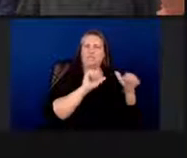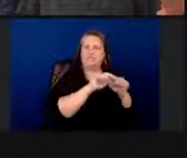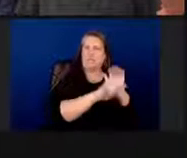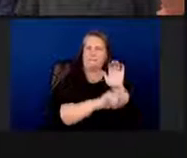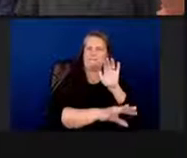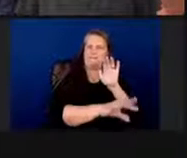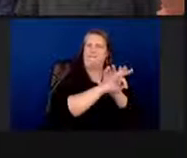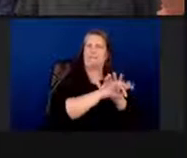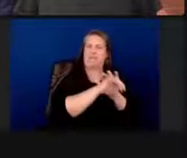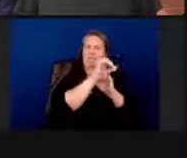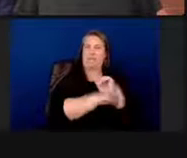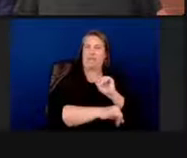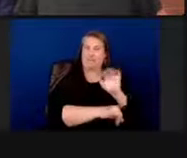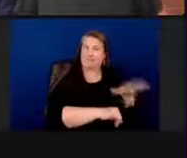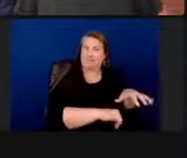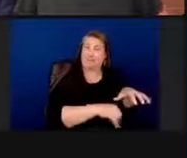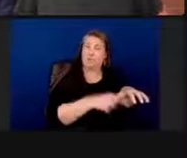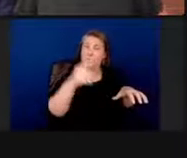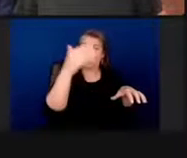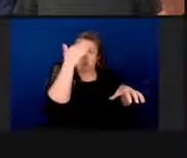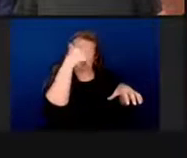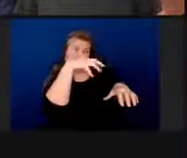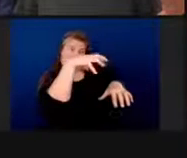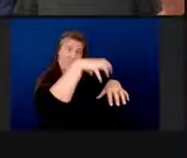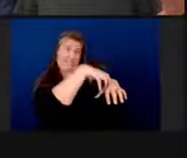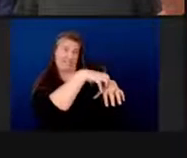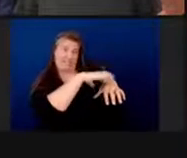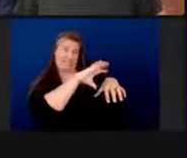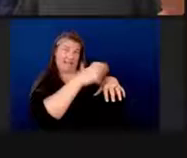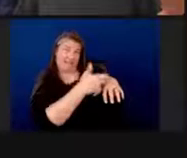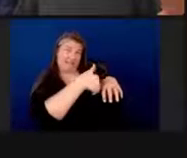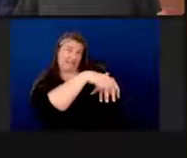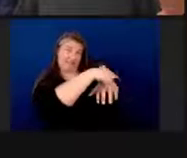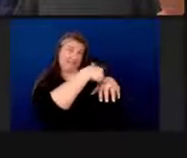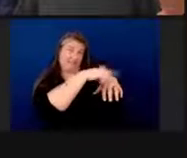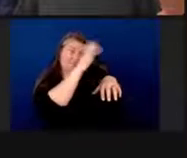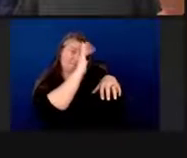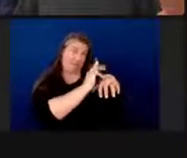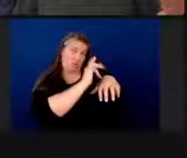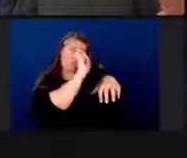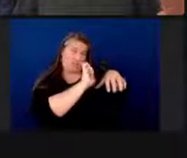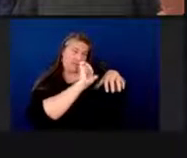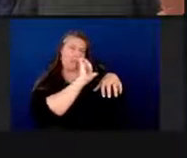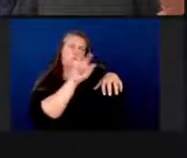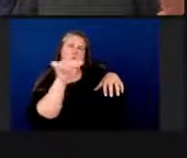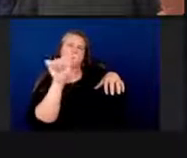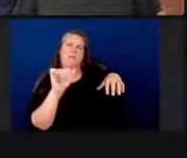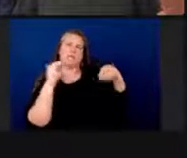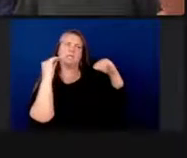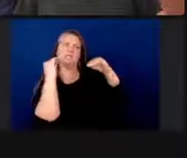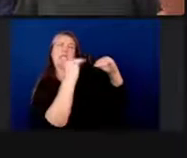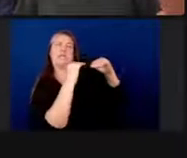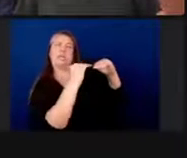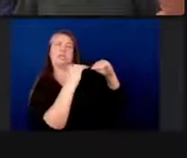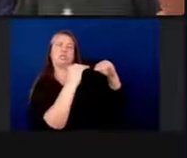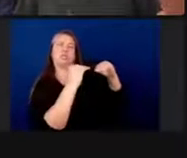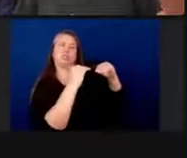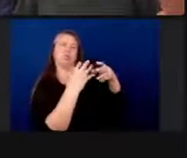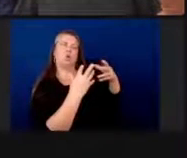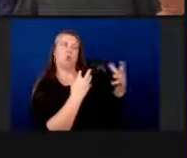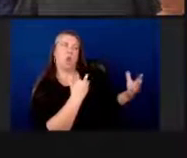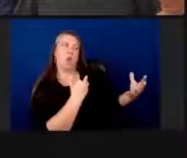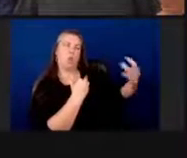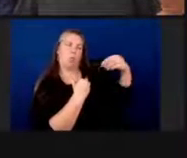قد اختاروا هذا الاختصاص لسبب معين، وبالتالي نجمعهم معا ونضع أهداف